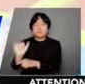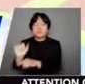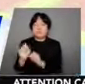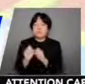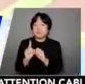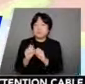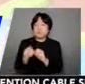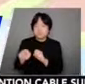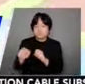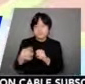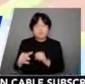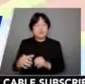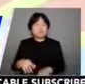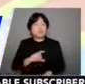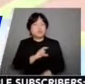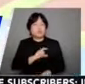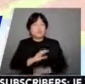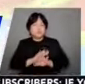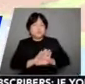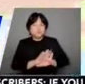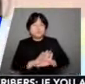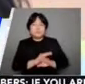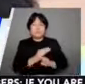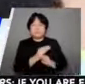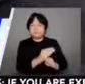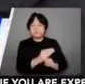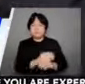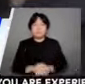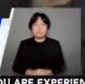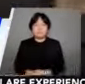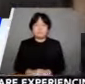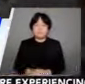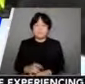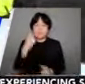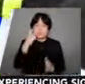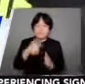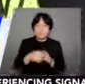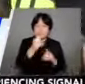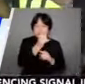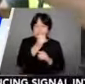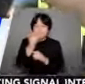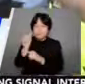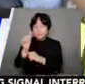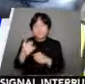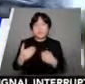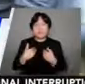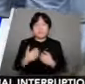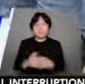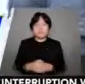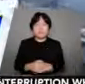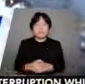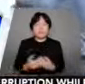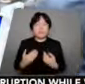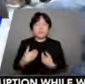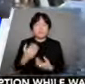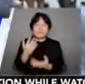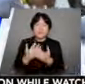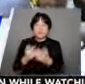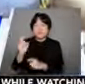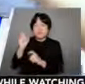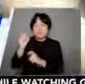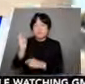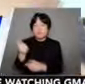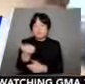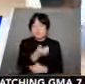mapapansin ninyo I just don't know no kung kaya pa ng ating camera merong mga fire truck doon 500 meters away mula dito sa ating location iniharang